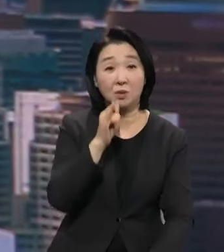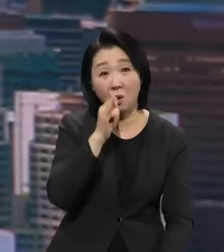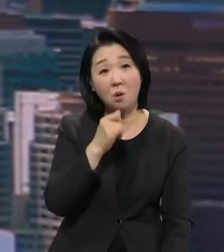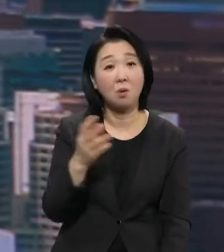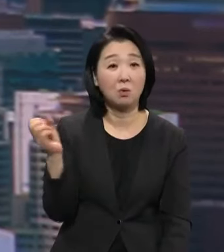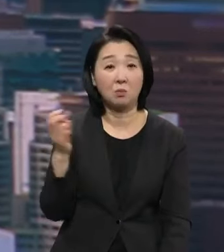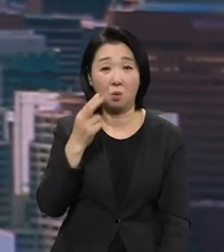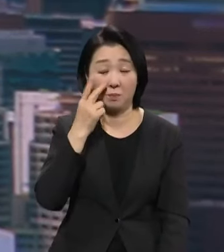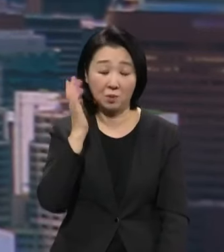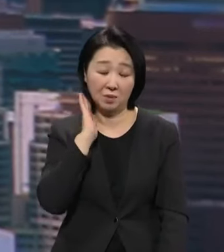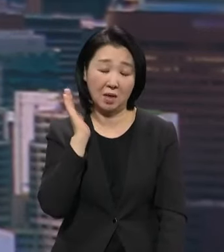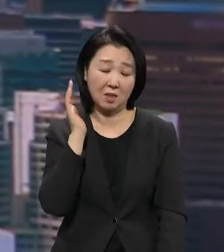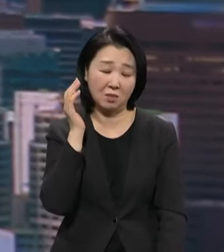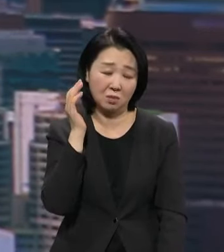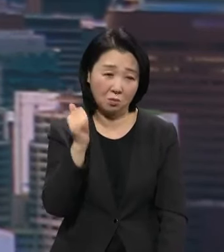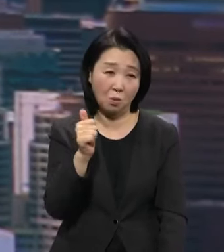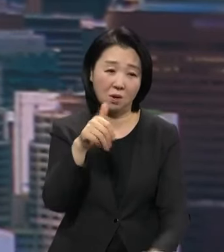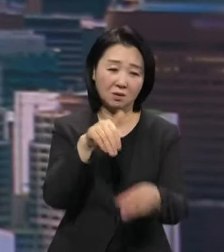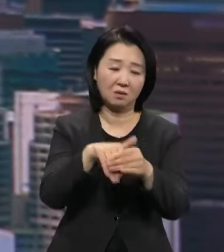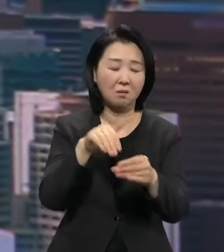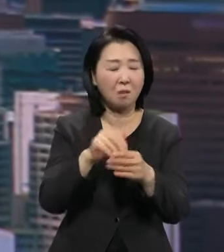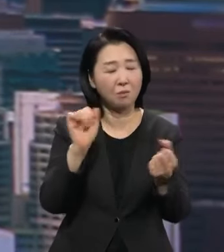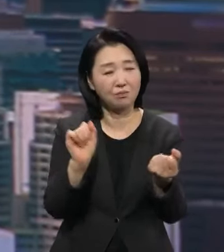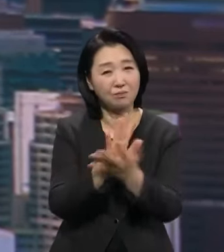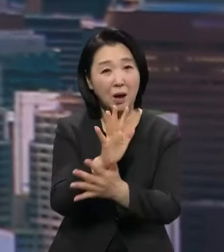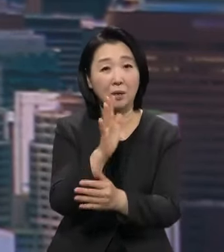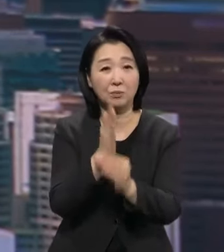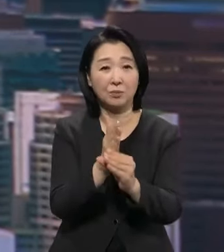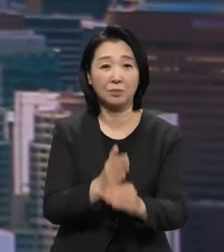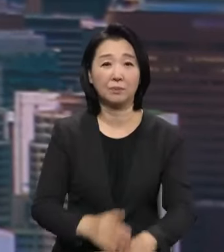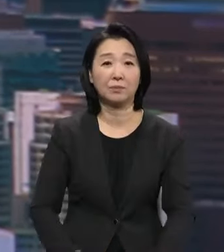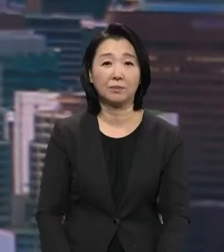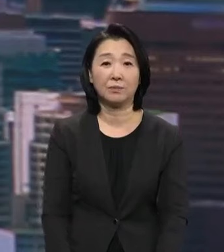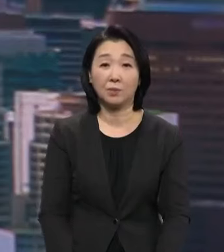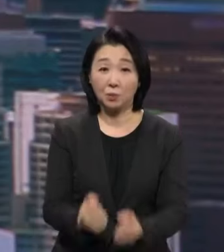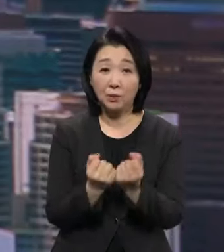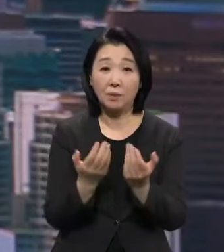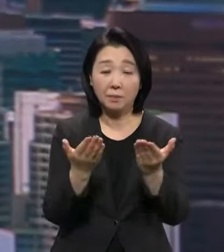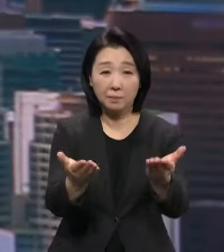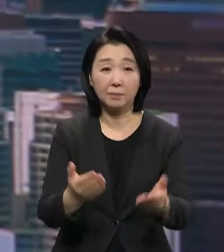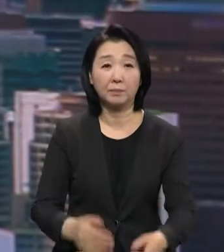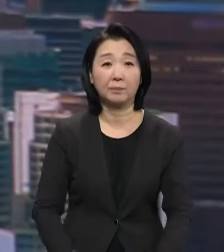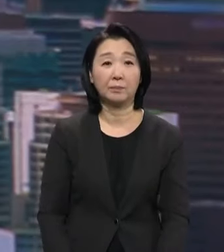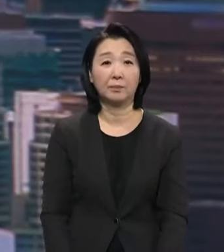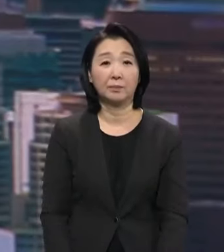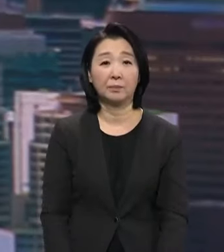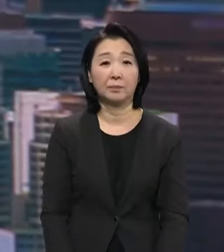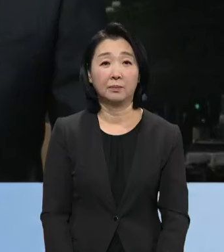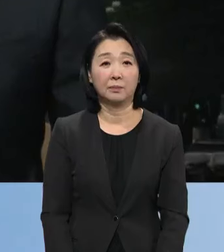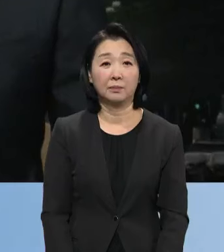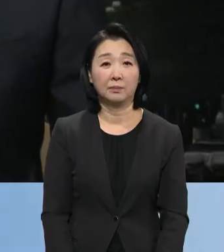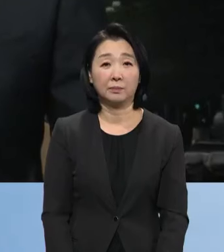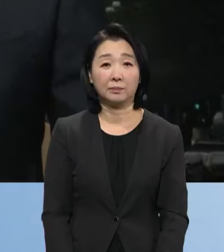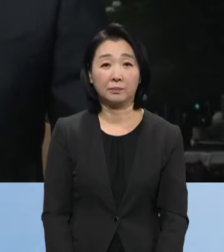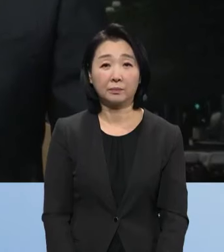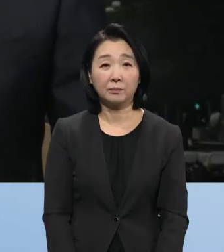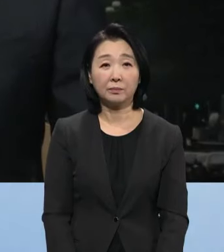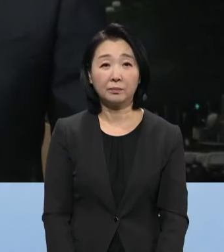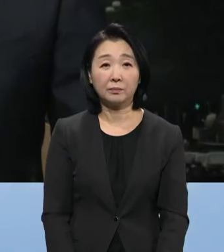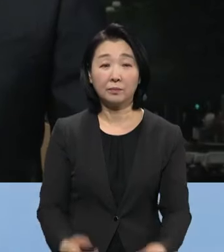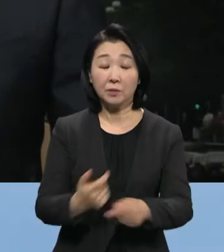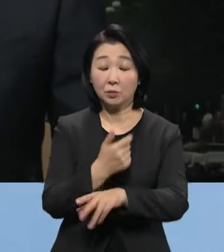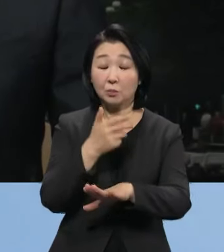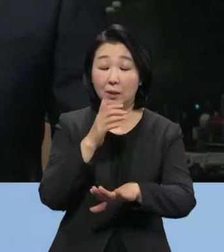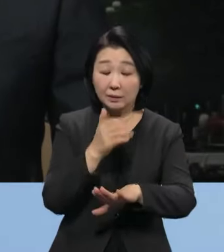나오면서 미국 대선이 혼란에 빠져드는 모습입니다 워싱턴을 연결해서 자세한 상황 짚어보겠습니다 김필규 특파원